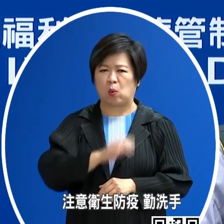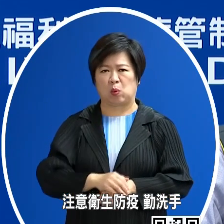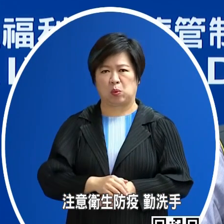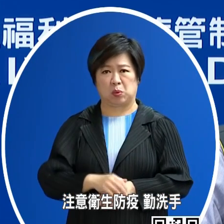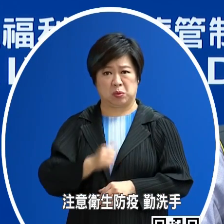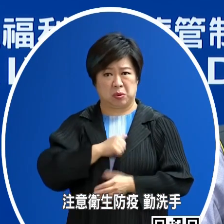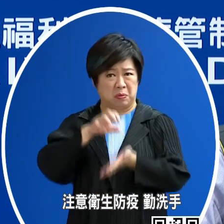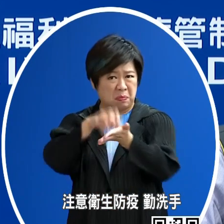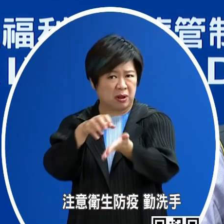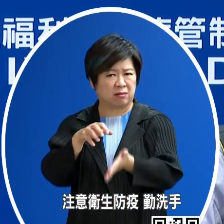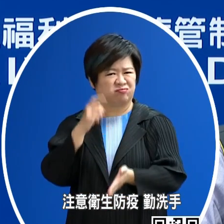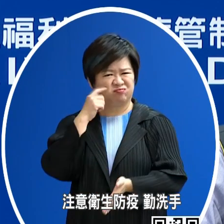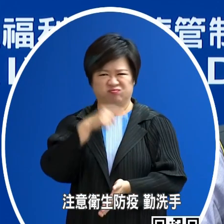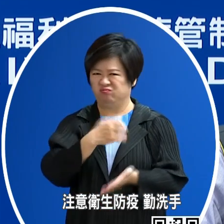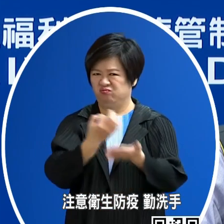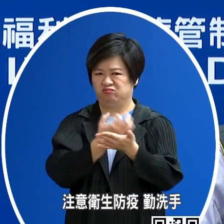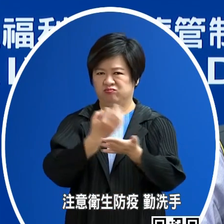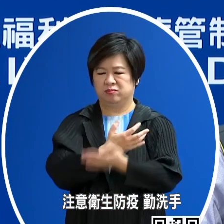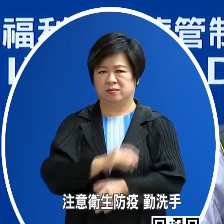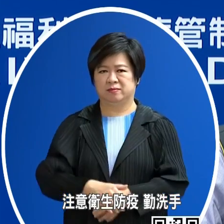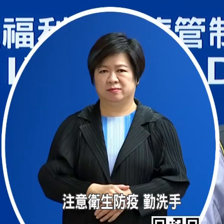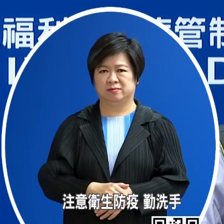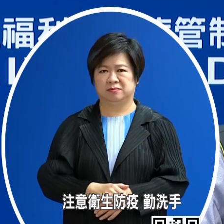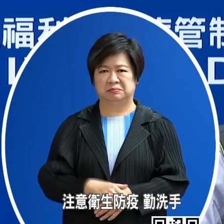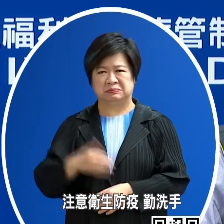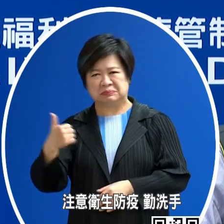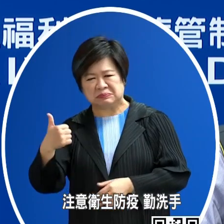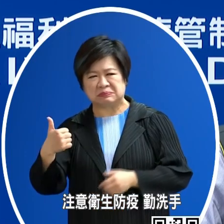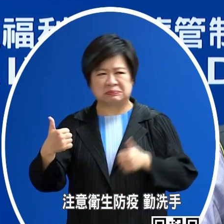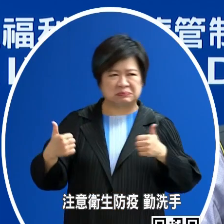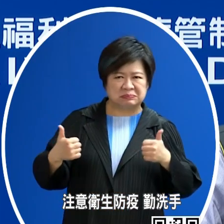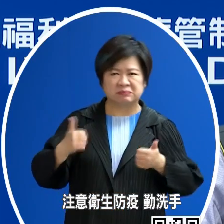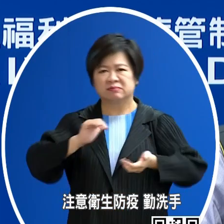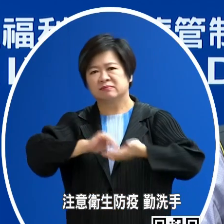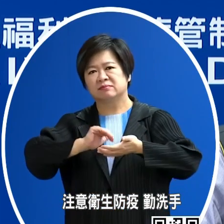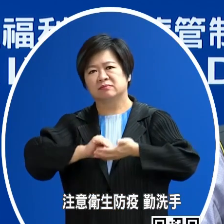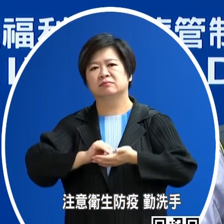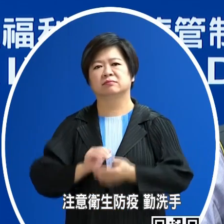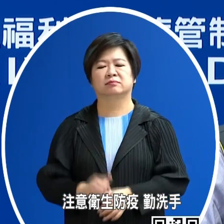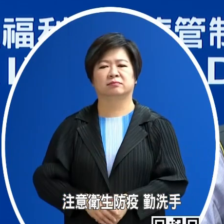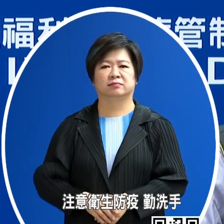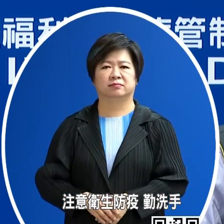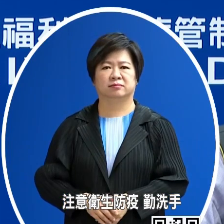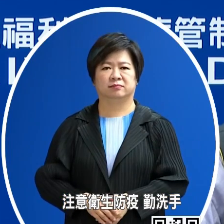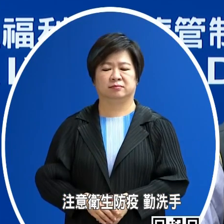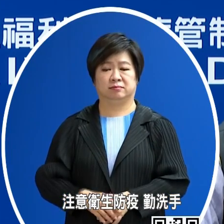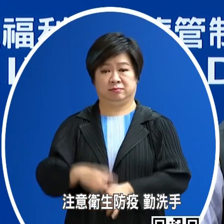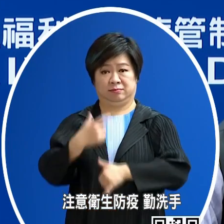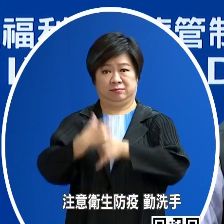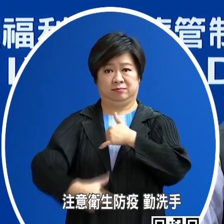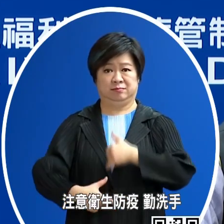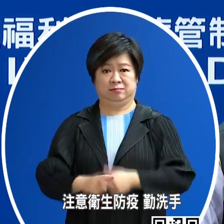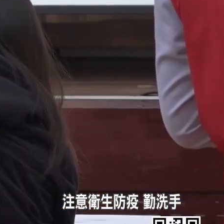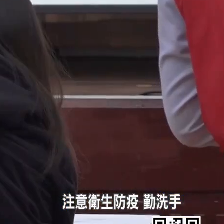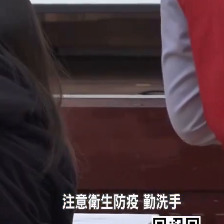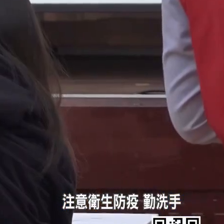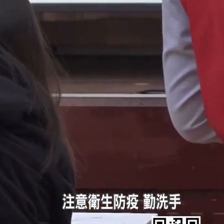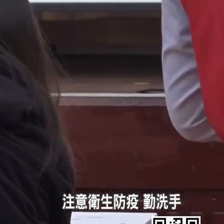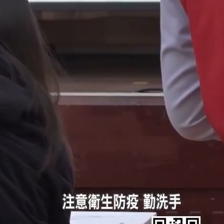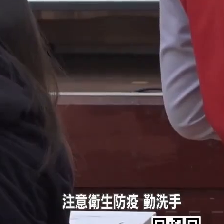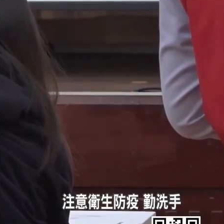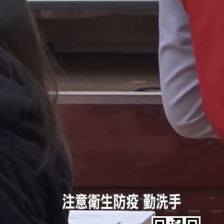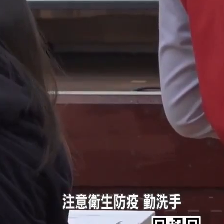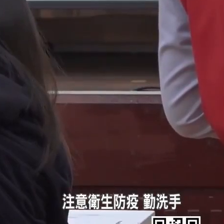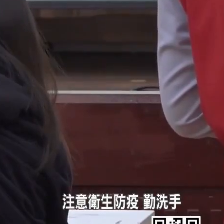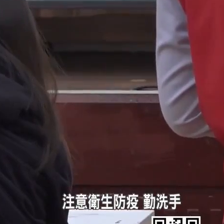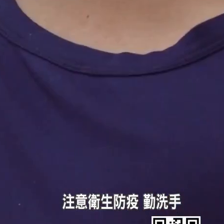以来做证明，还是说都有各有其功效，各有其功效，可能个人的防卫来得更重要。 就像部